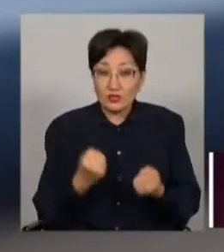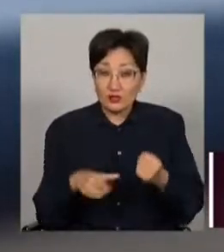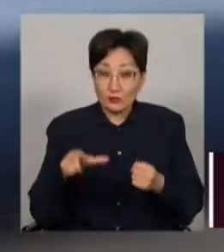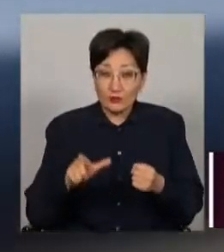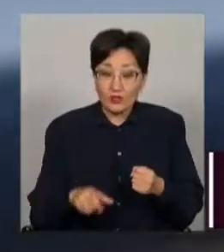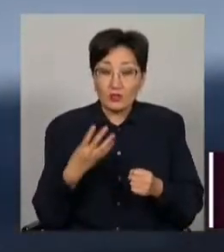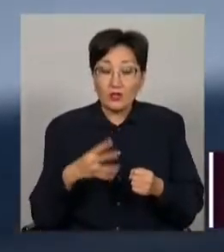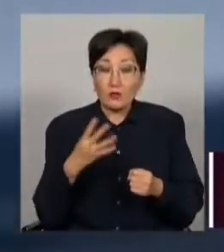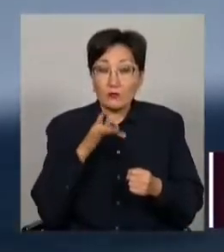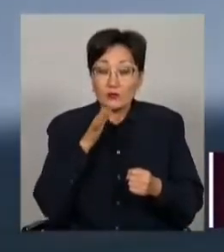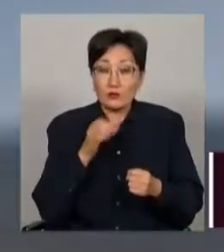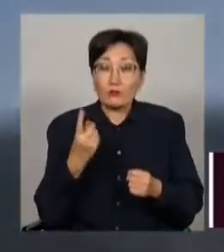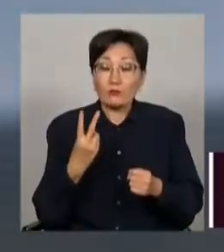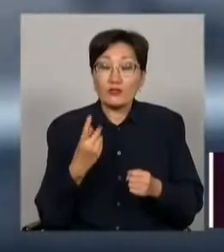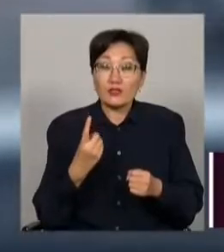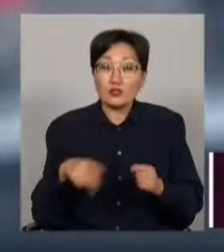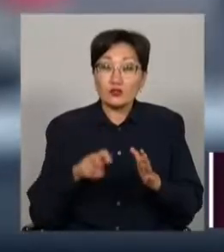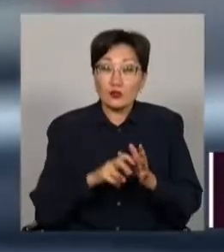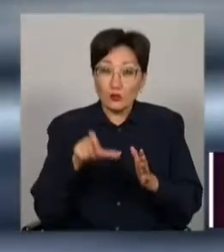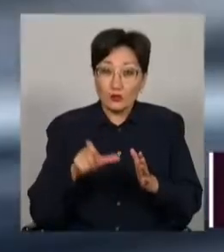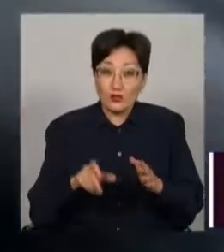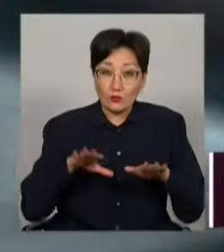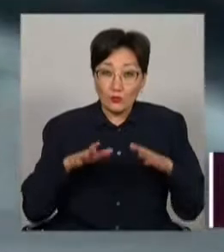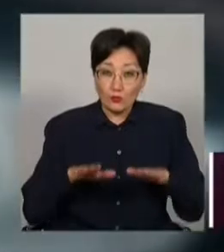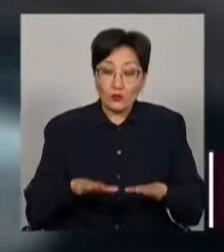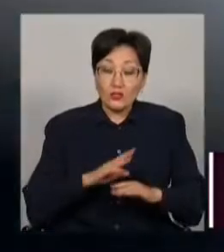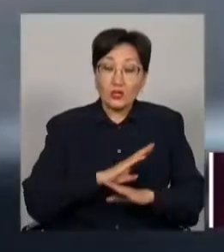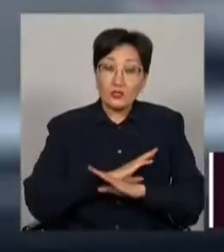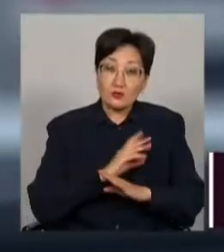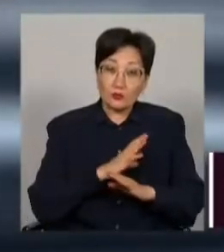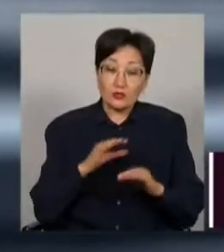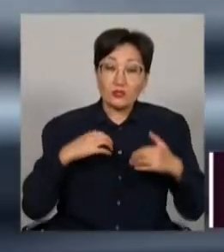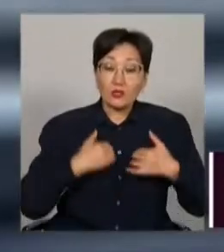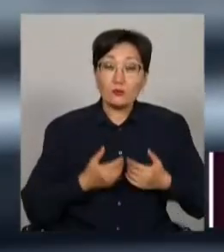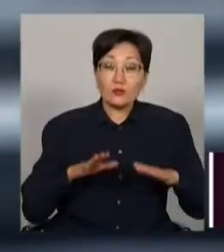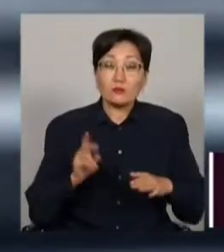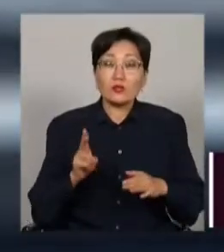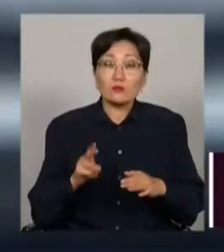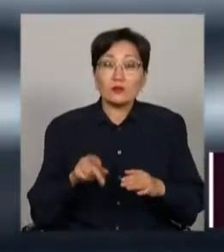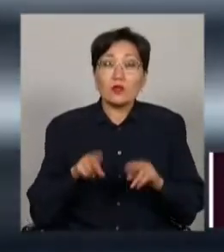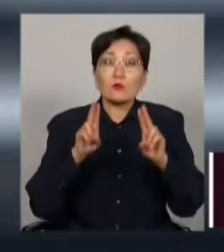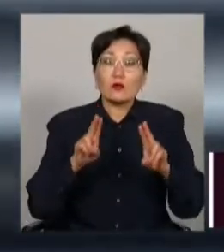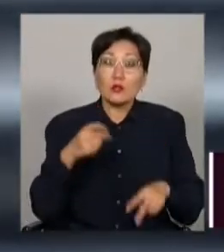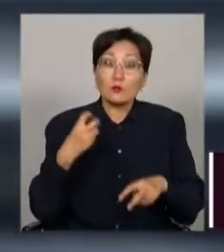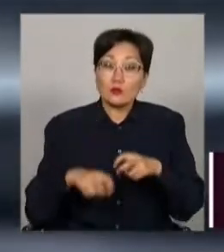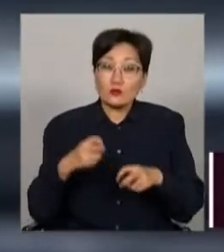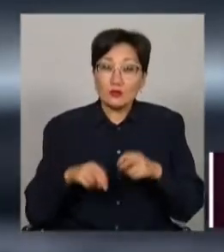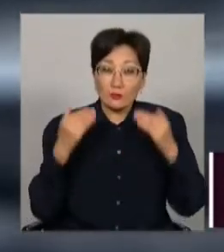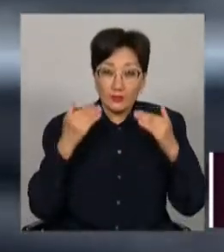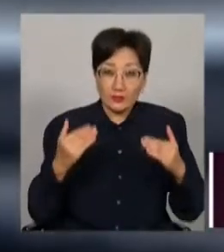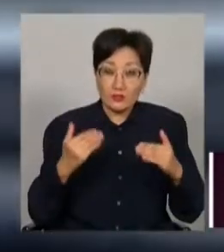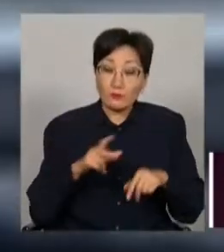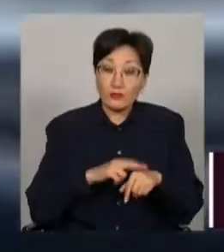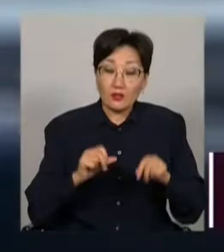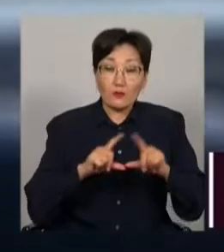жүргізушілері, 44 жастағы бір жолаушы оқиға орнында тіл тартпай кетті. Қайғылы оқиғада кімнің жол ережесін бұзғаны белгісіз.